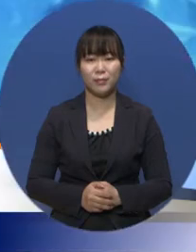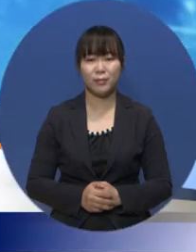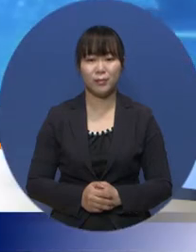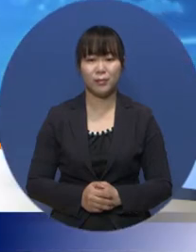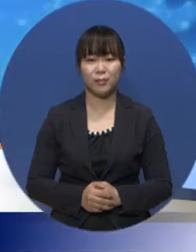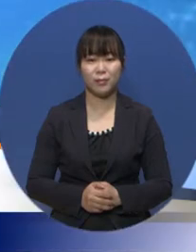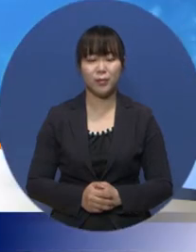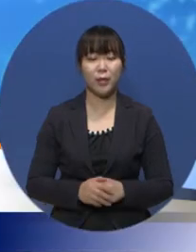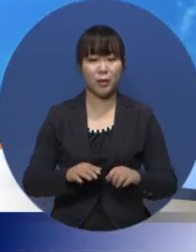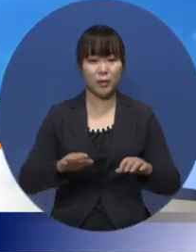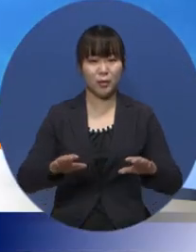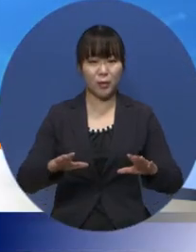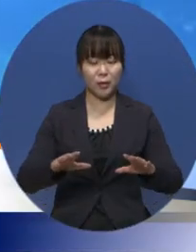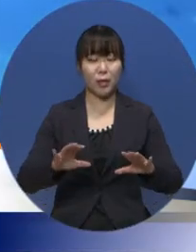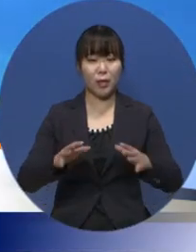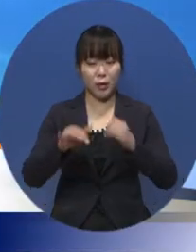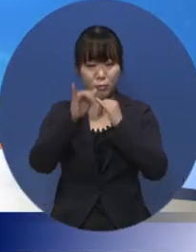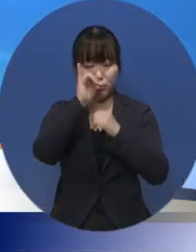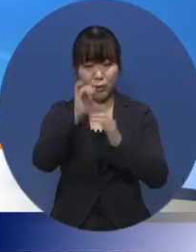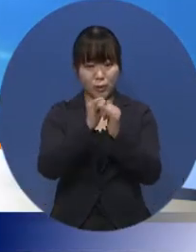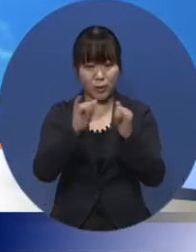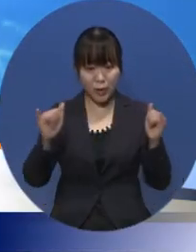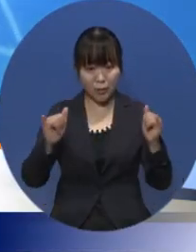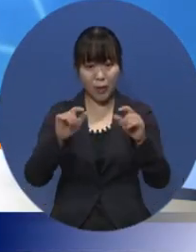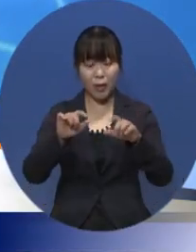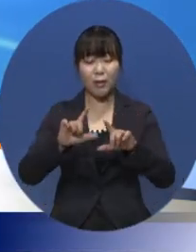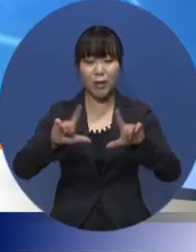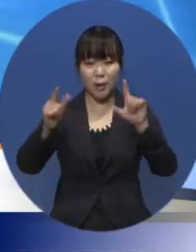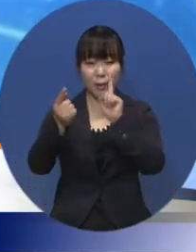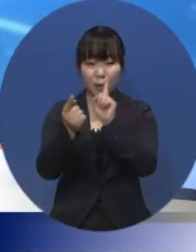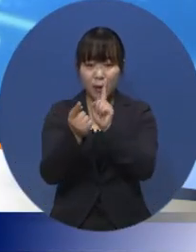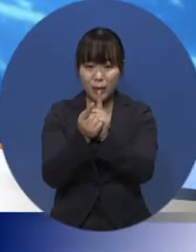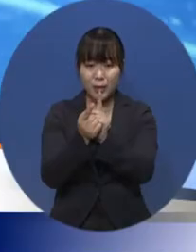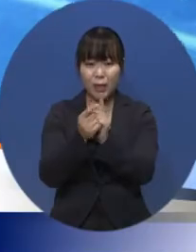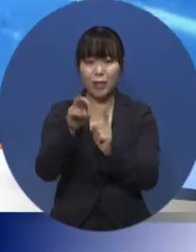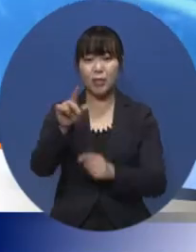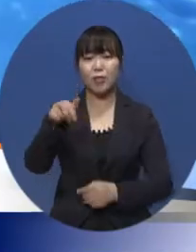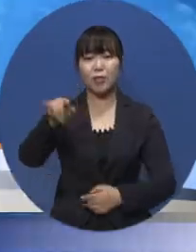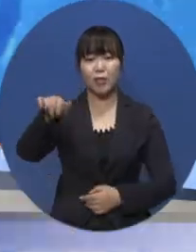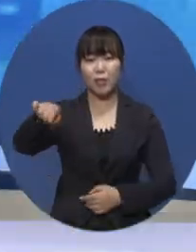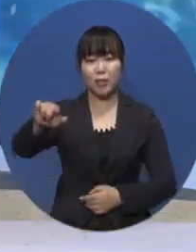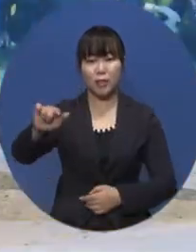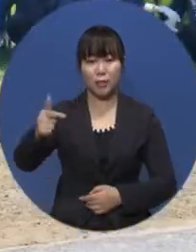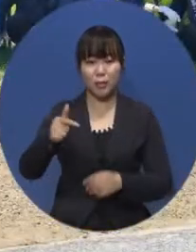호국의 달을 맞아 호국 영웅 고 연재근 상사의 묘지를 정비했습니다.